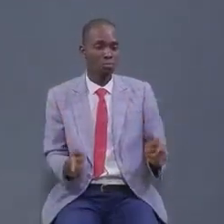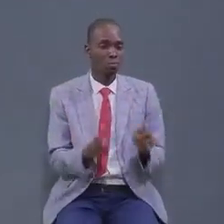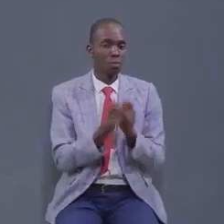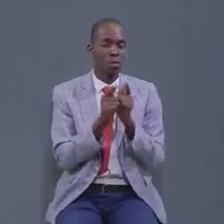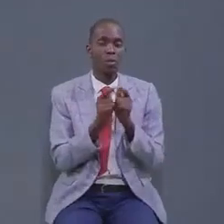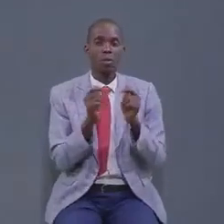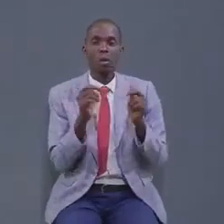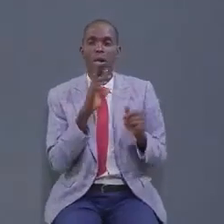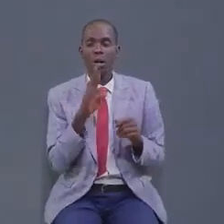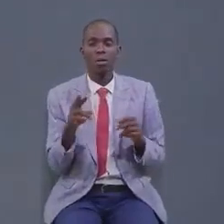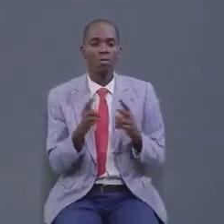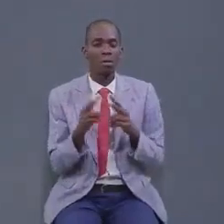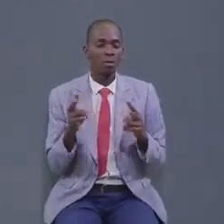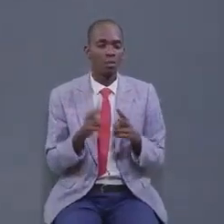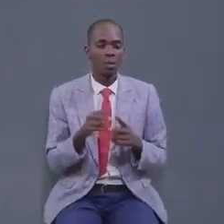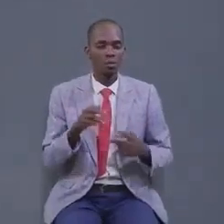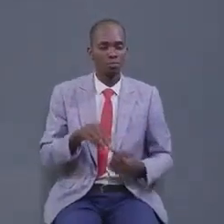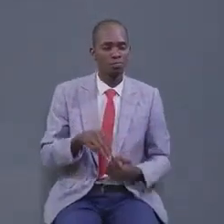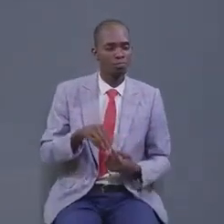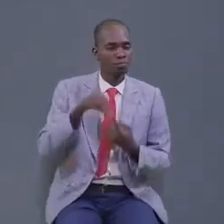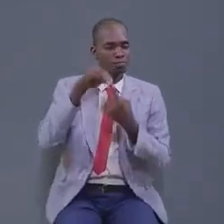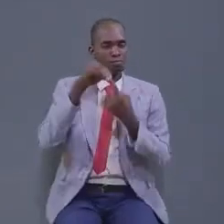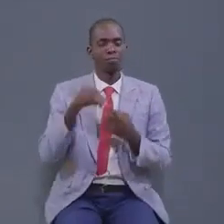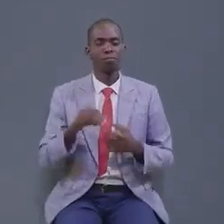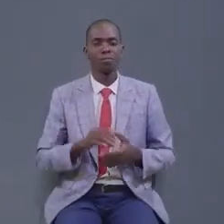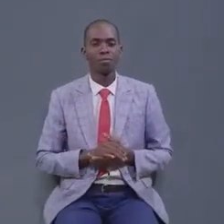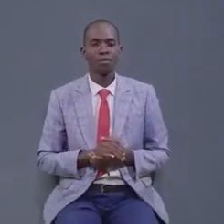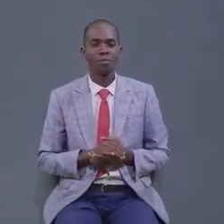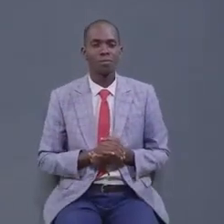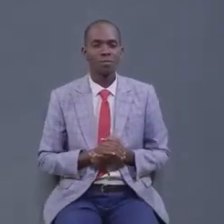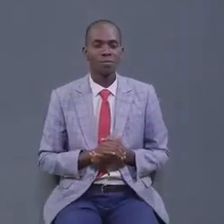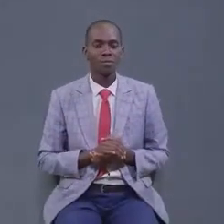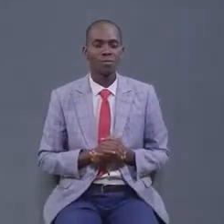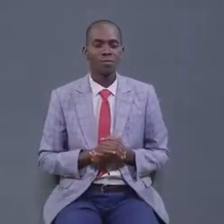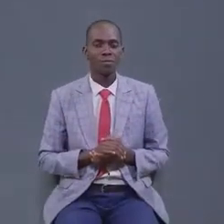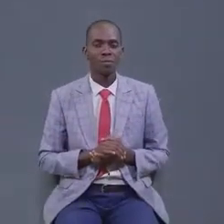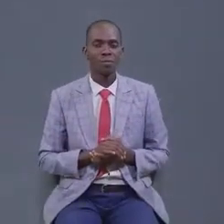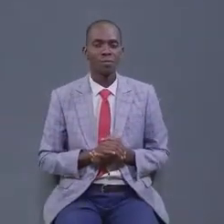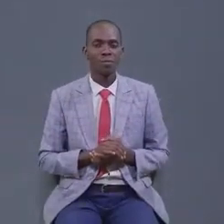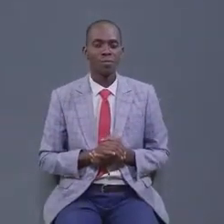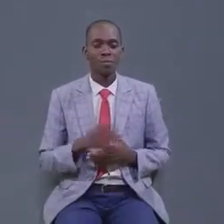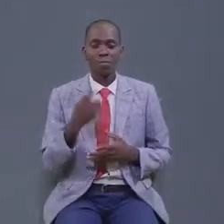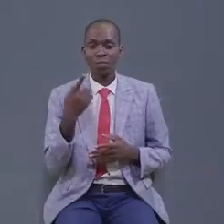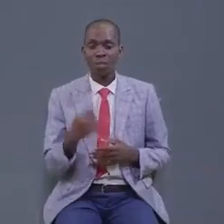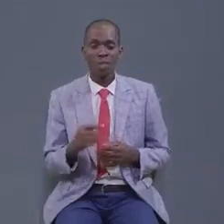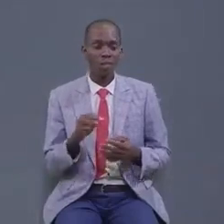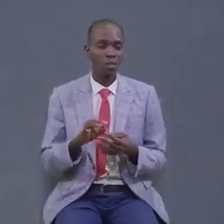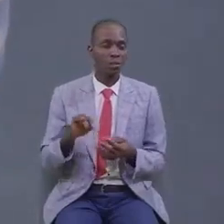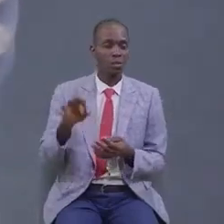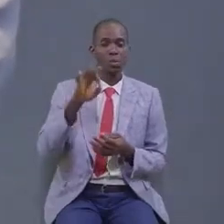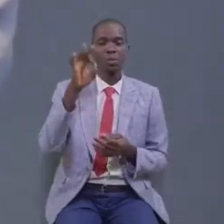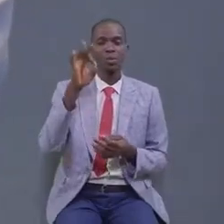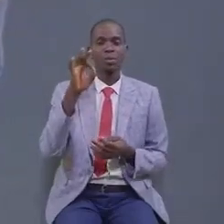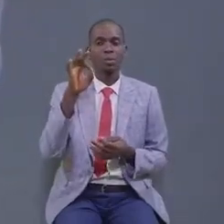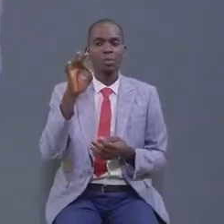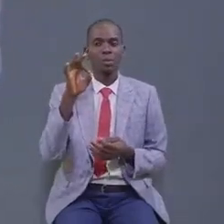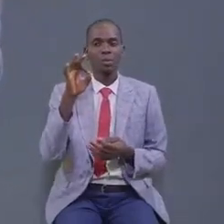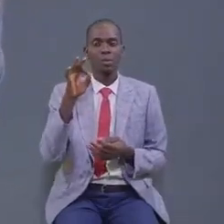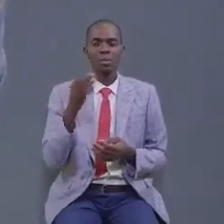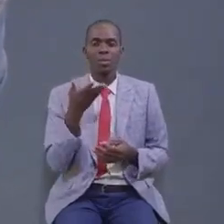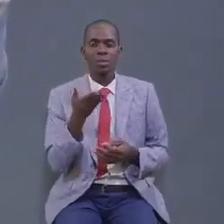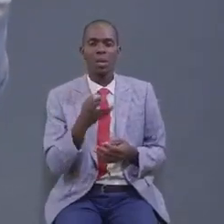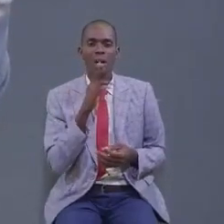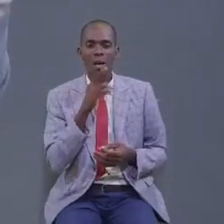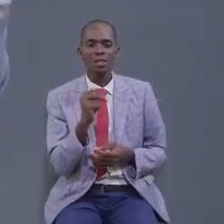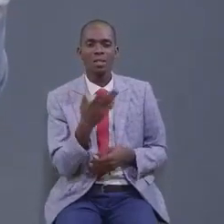సో స్పెషల్ ఆ సంధించిన సందర్భాలే చాలా ప్రత్యేకంగా ఉన్నాయి ద స్పిరిచువల్ ఆధ్యాత్మికంగా ఉన్నాయి దట్ ఇస్ థింగ్స్